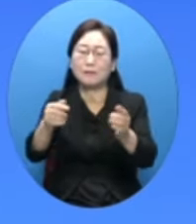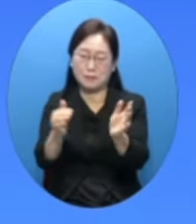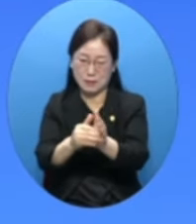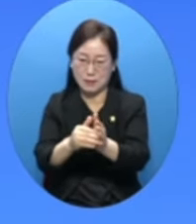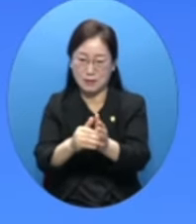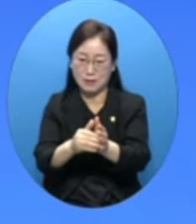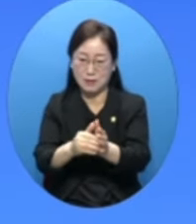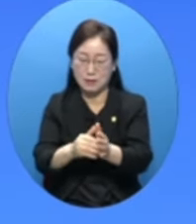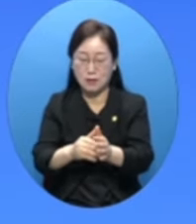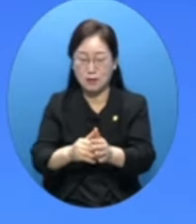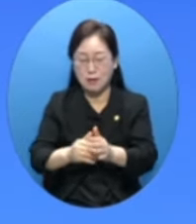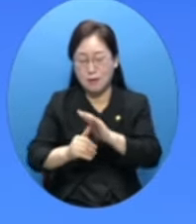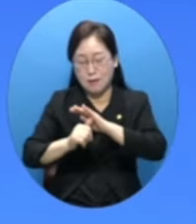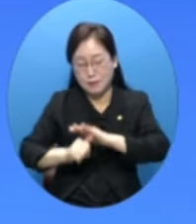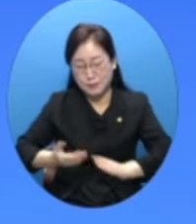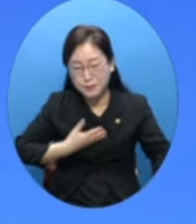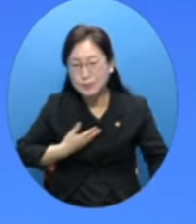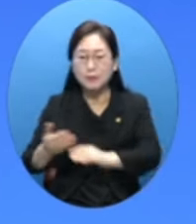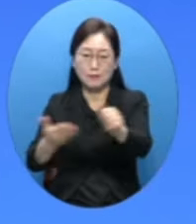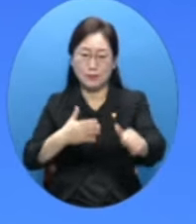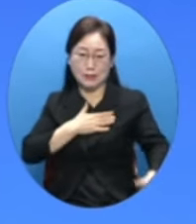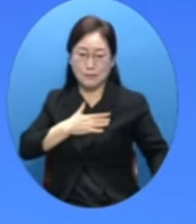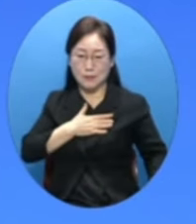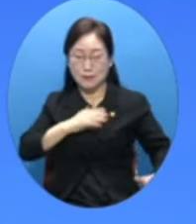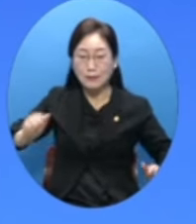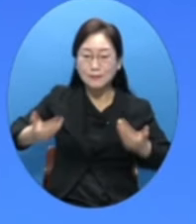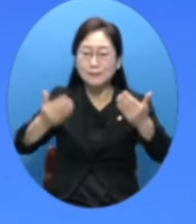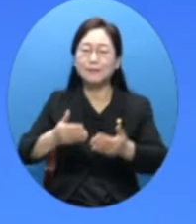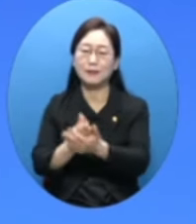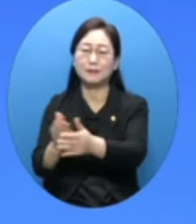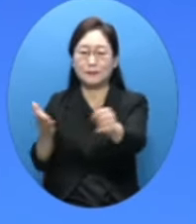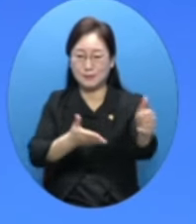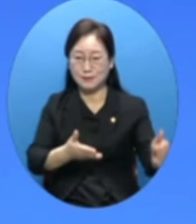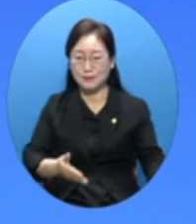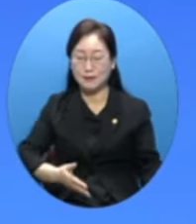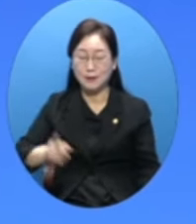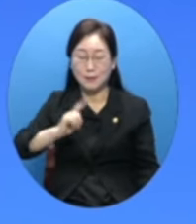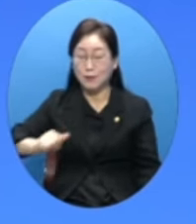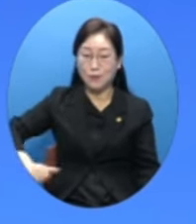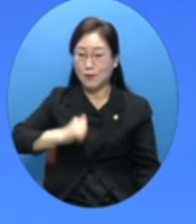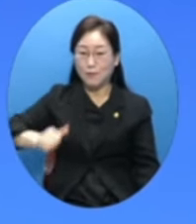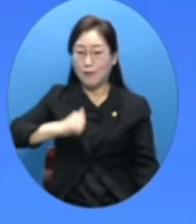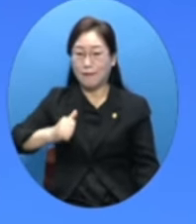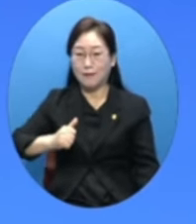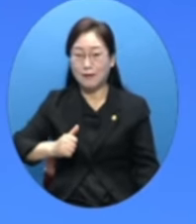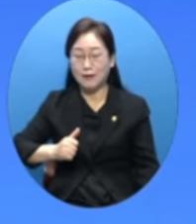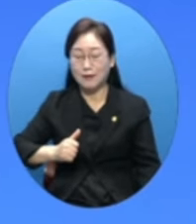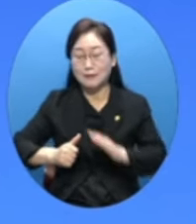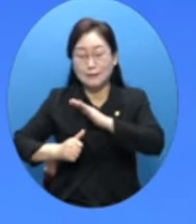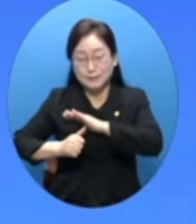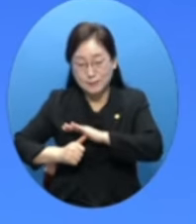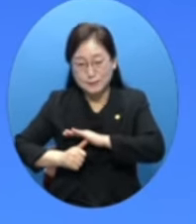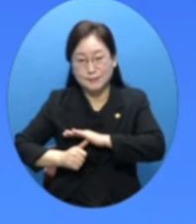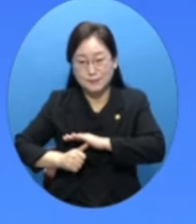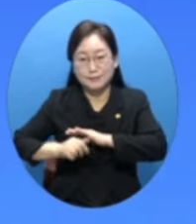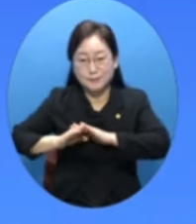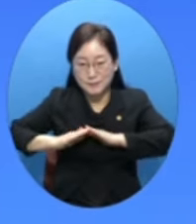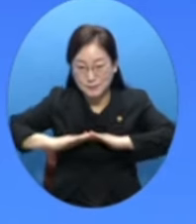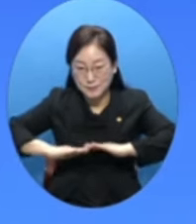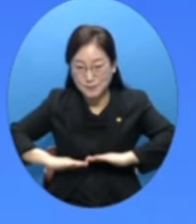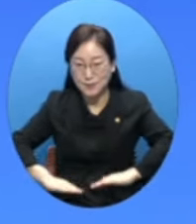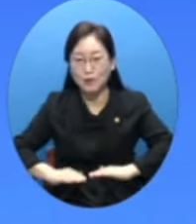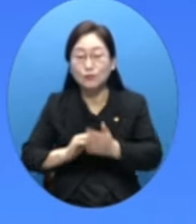것입니다. 어떤 경우도 감정이 앞서면 안 됩니다. 아무리 화가 나더라도 먼저 마음을 다스리고 화가